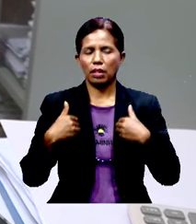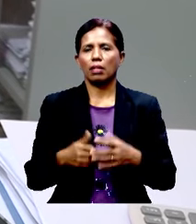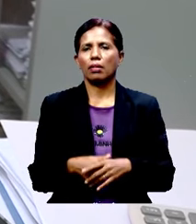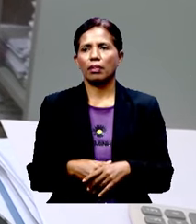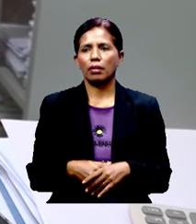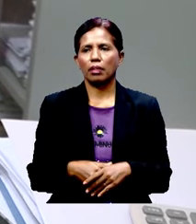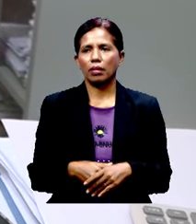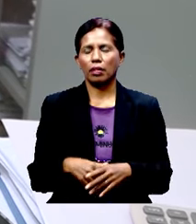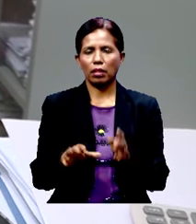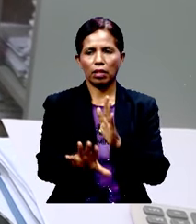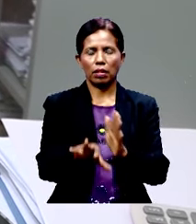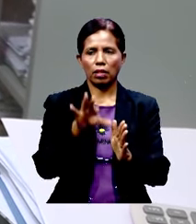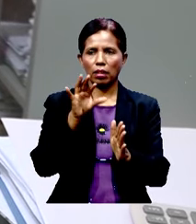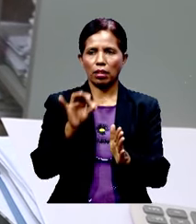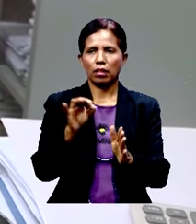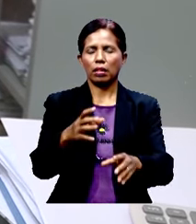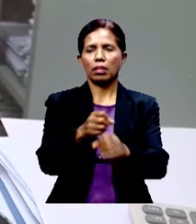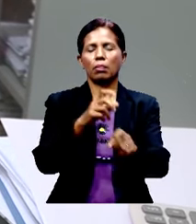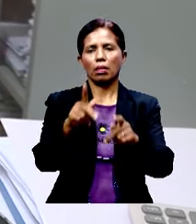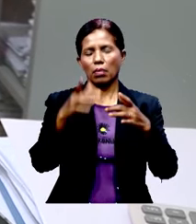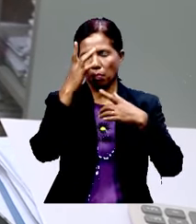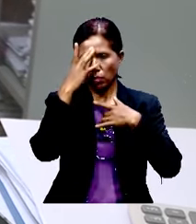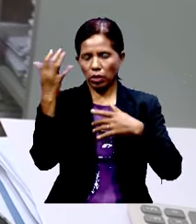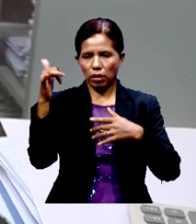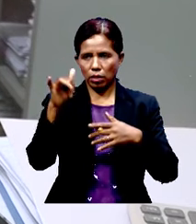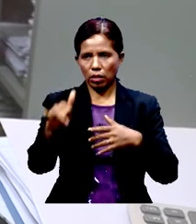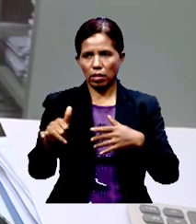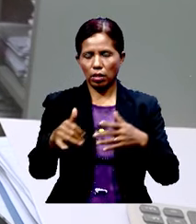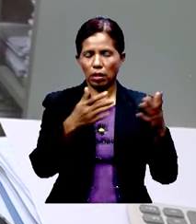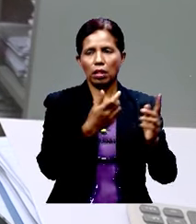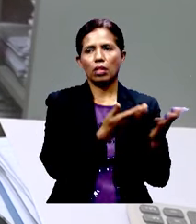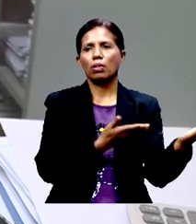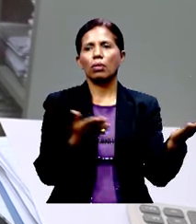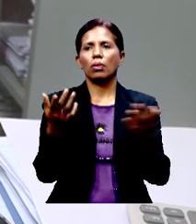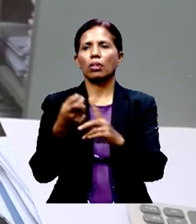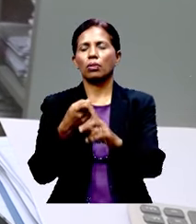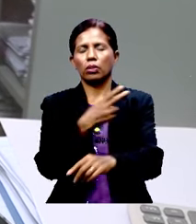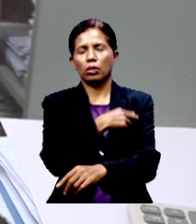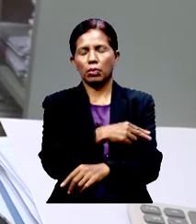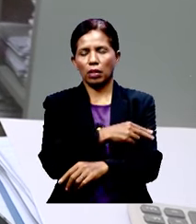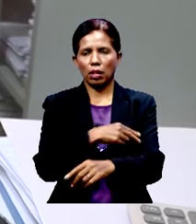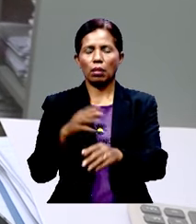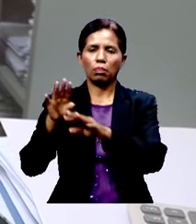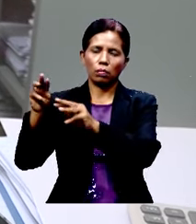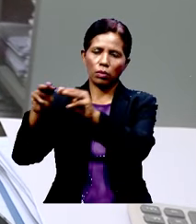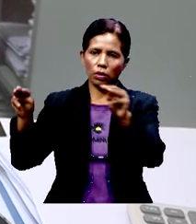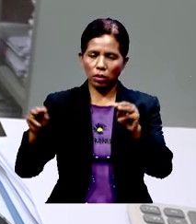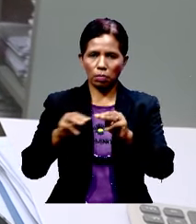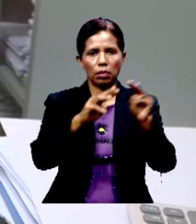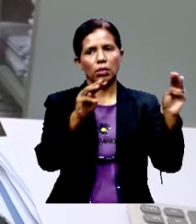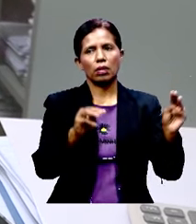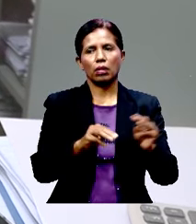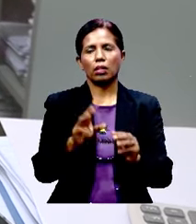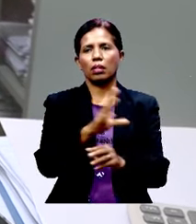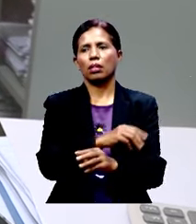maka hetan. Si mu paciente sira ne bim maka referral husi, hospital regional, hospital swasta,